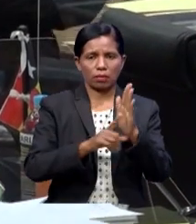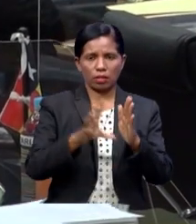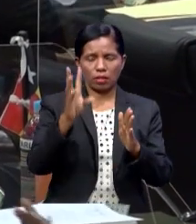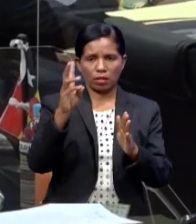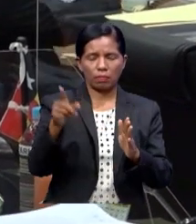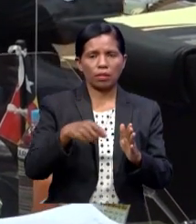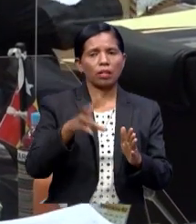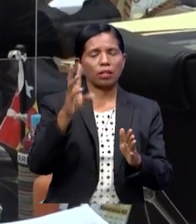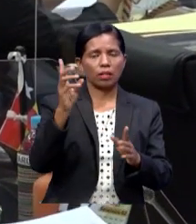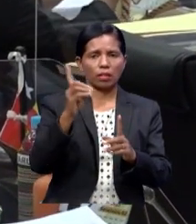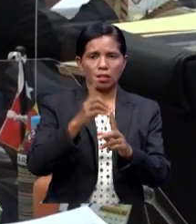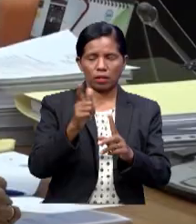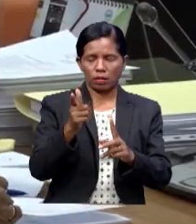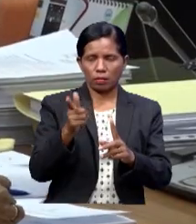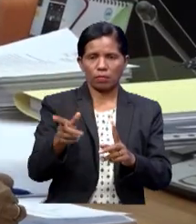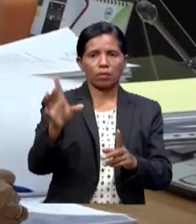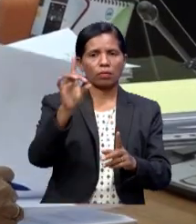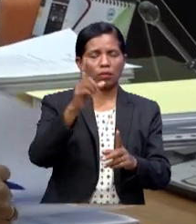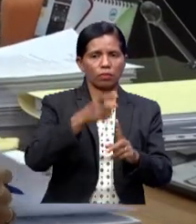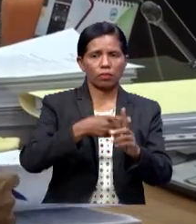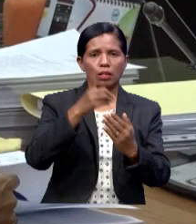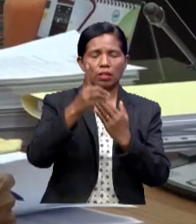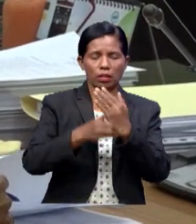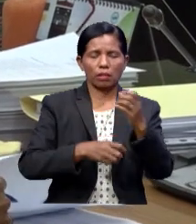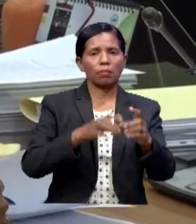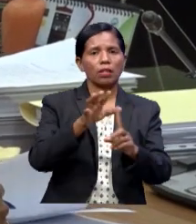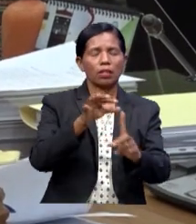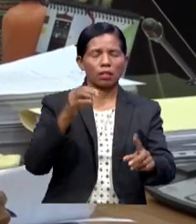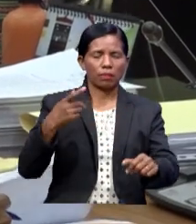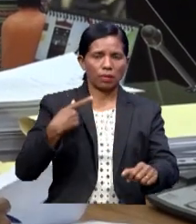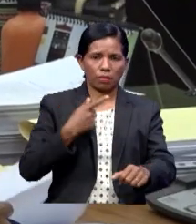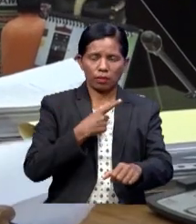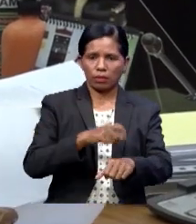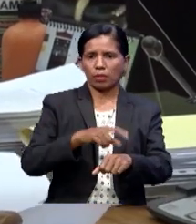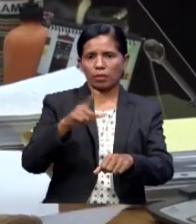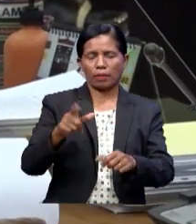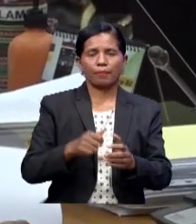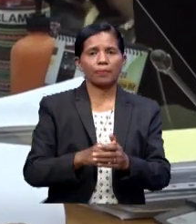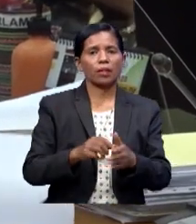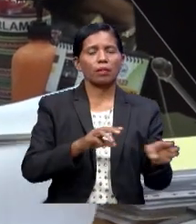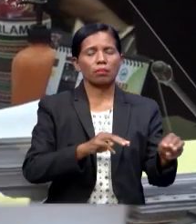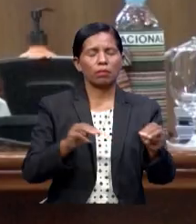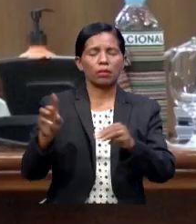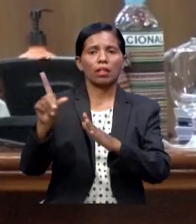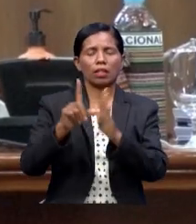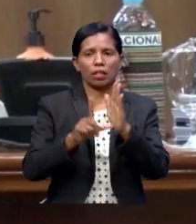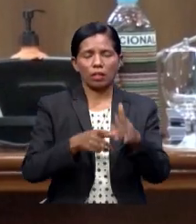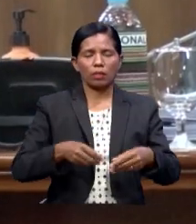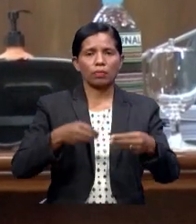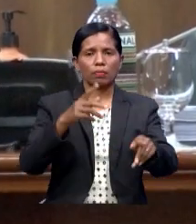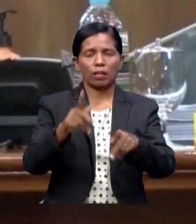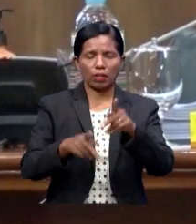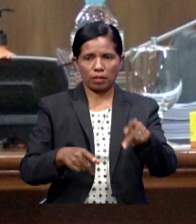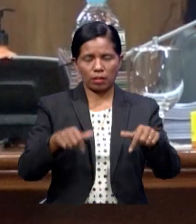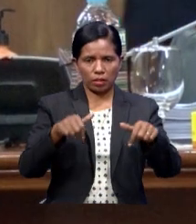ringruanen, lor ringruanul răsingualu fără dezembru elisam parlamentar, ia final global. Alterasam lei nei atufo biba în bailetor sira,